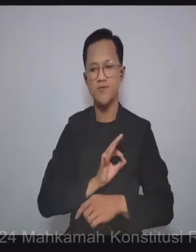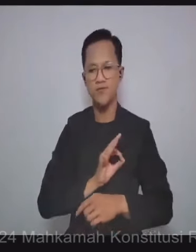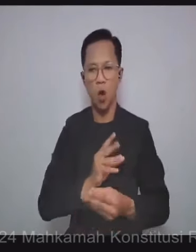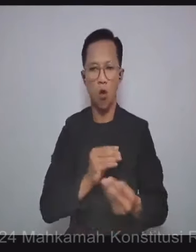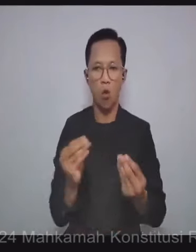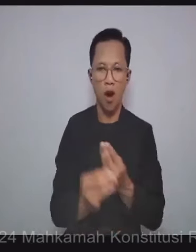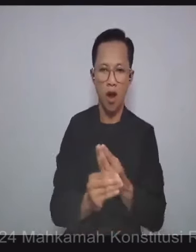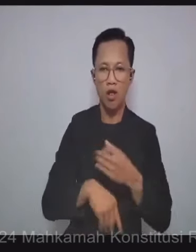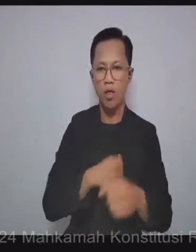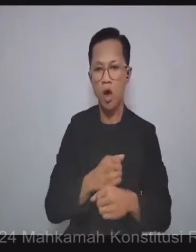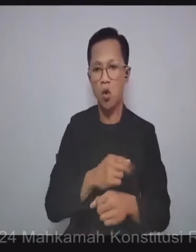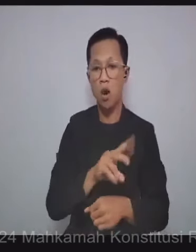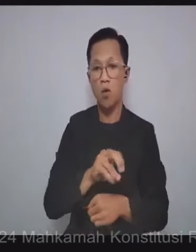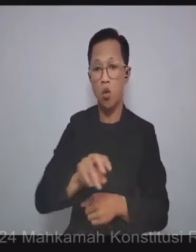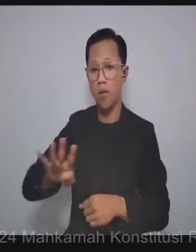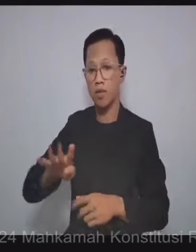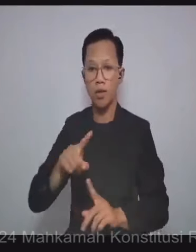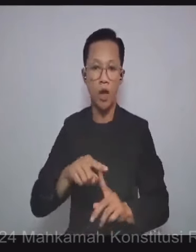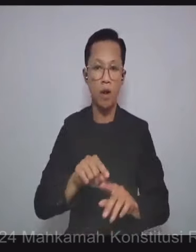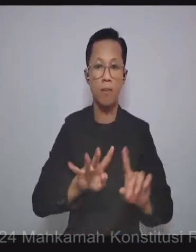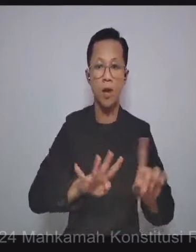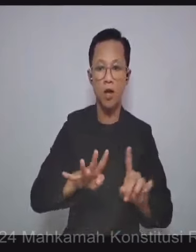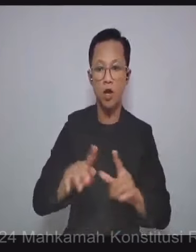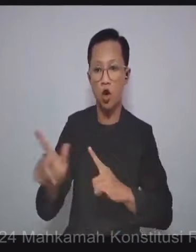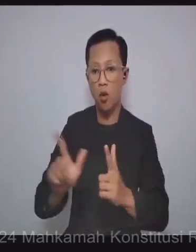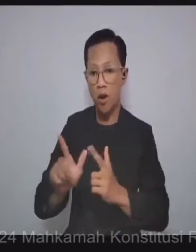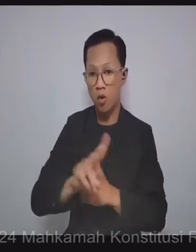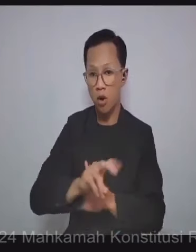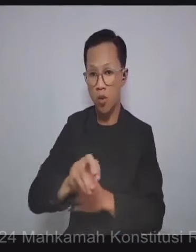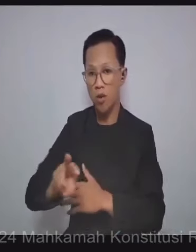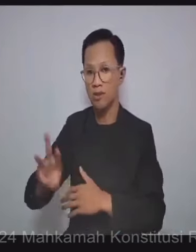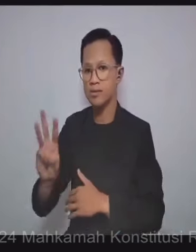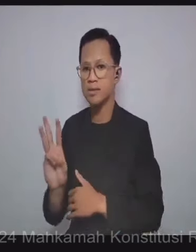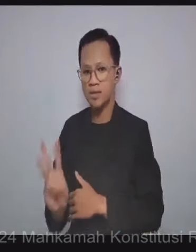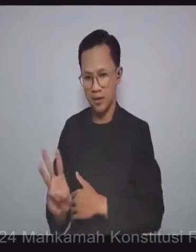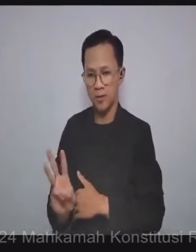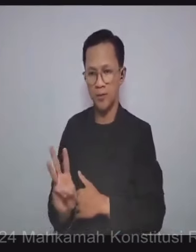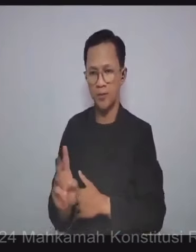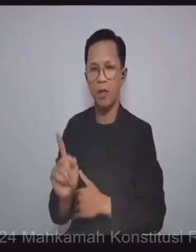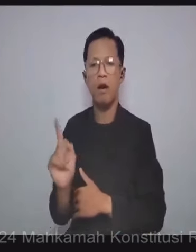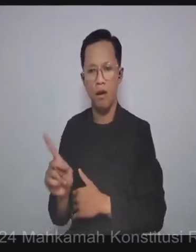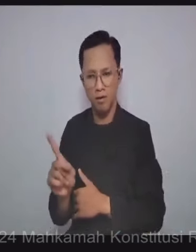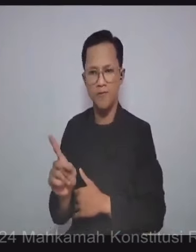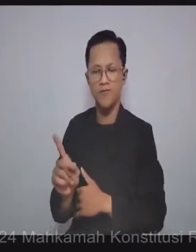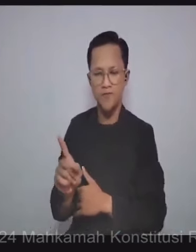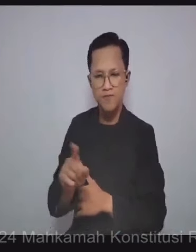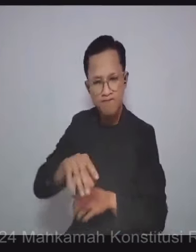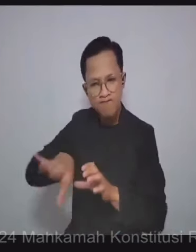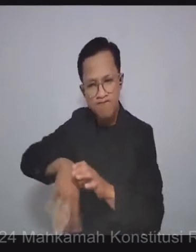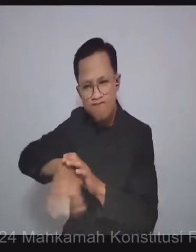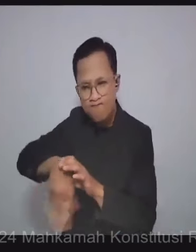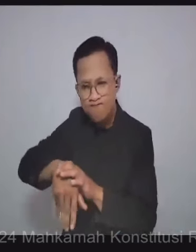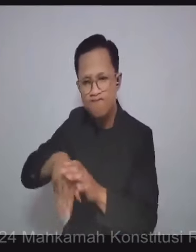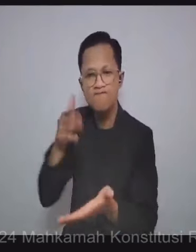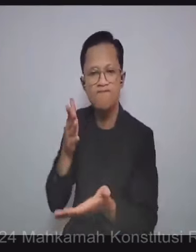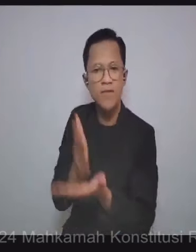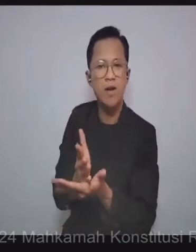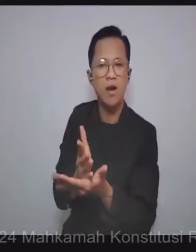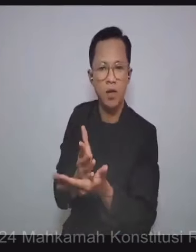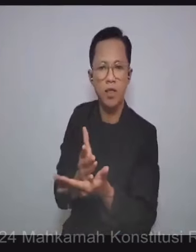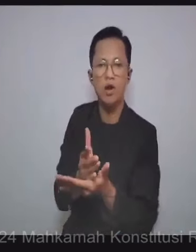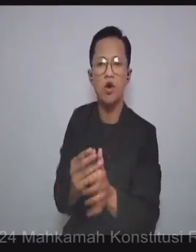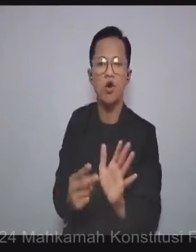2024 dan pada tanggal 14 November tahun 2023 melakukan pengundian serta penetapan nomor